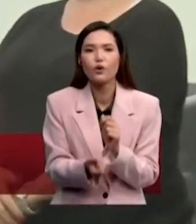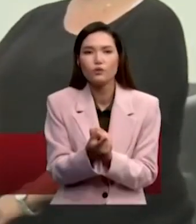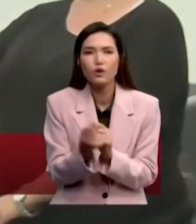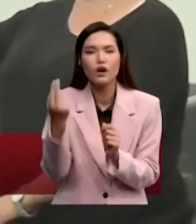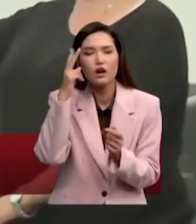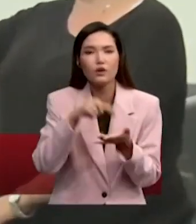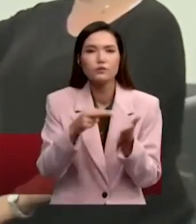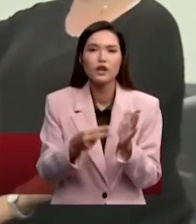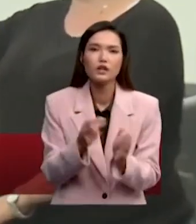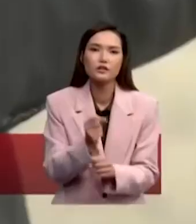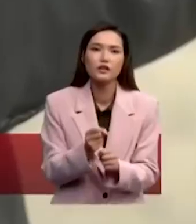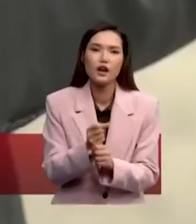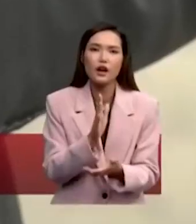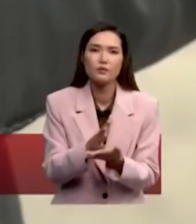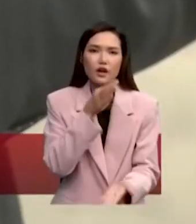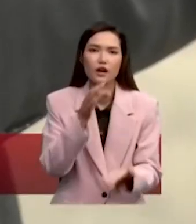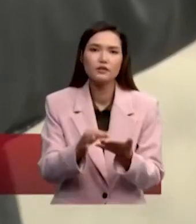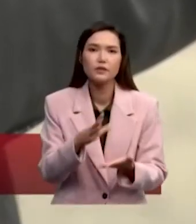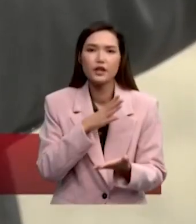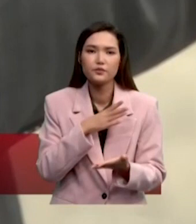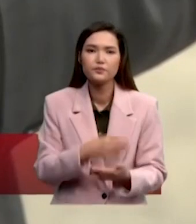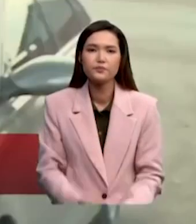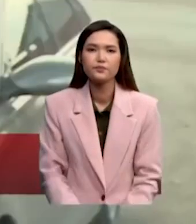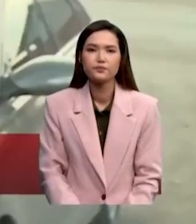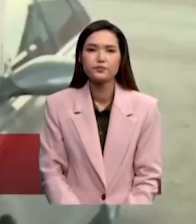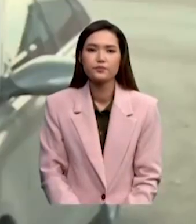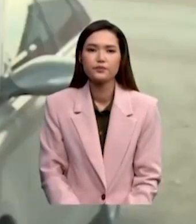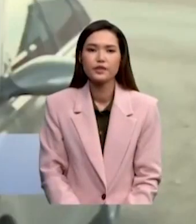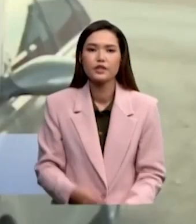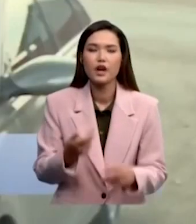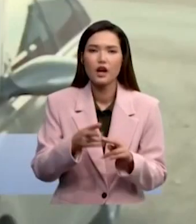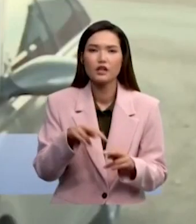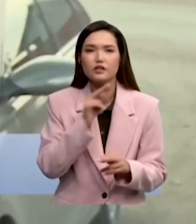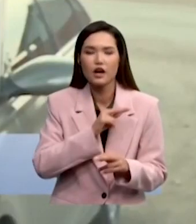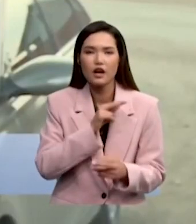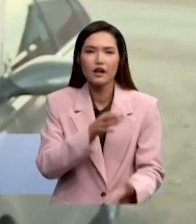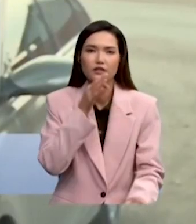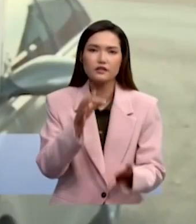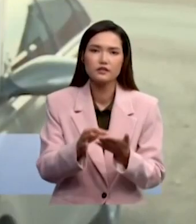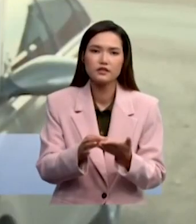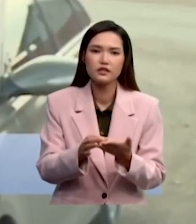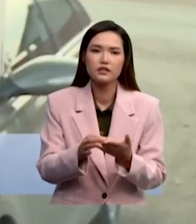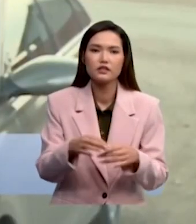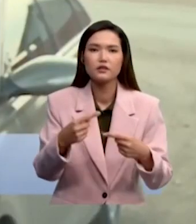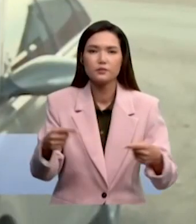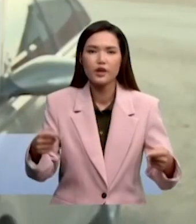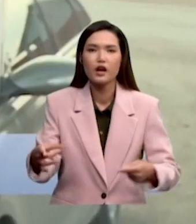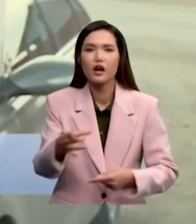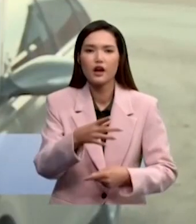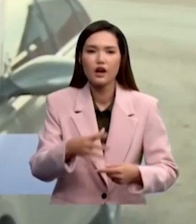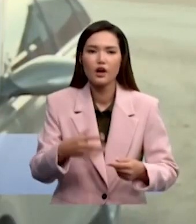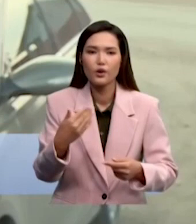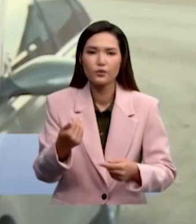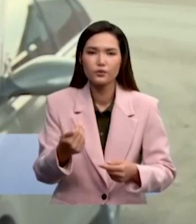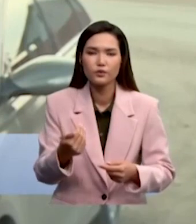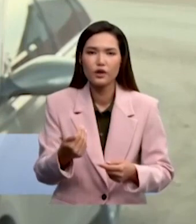халаттының орны бос тұр. Жас дәрігер бармайды. Район бойынша 67 не бар ауылдар